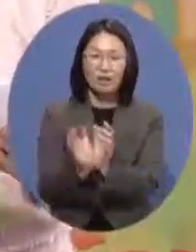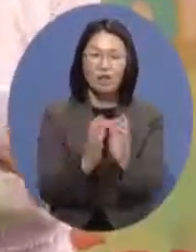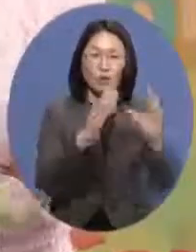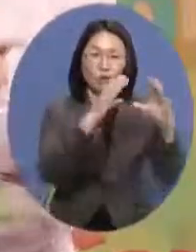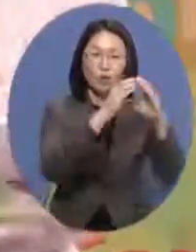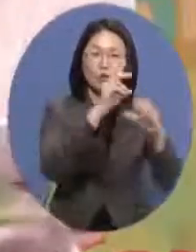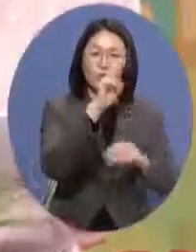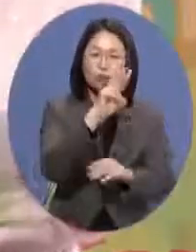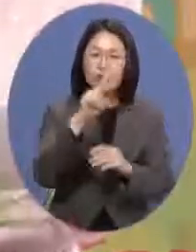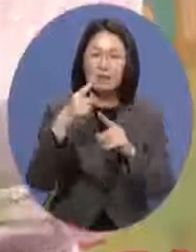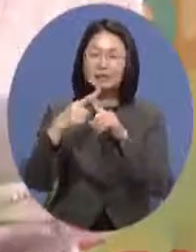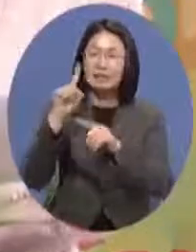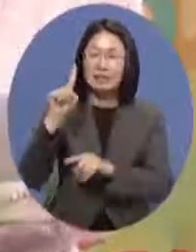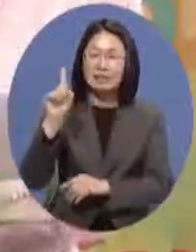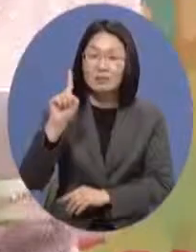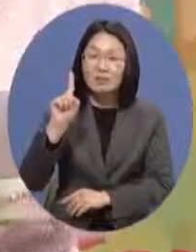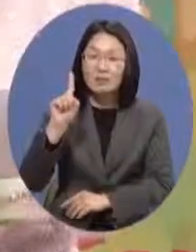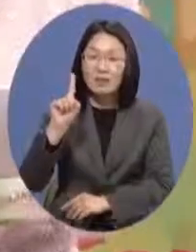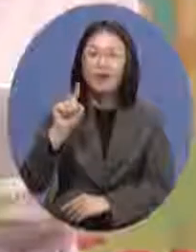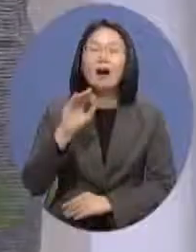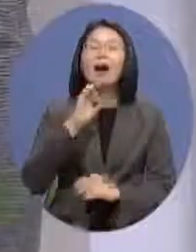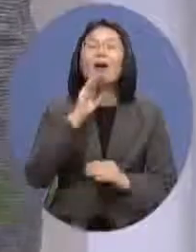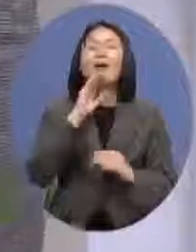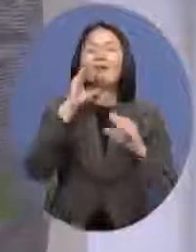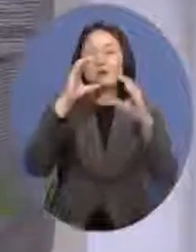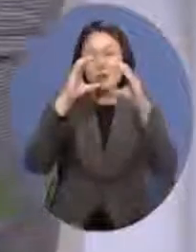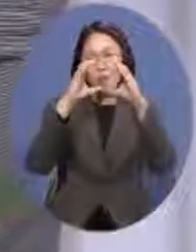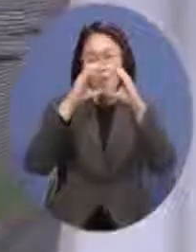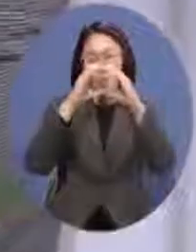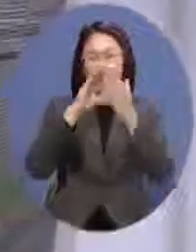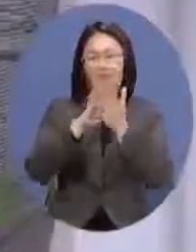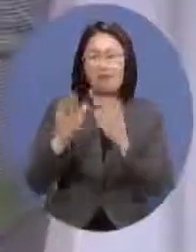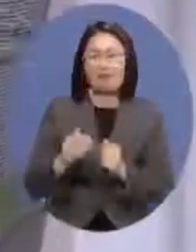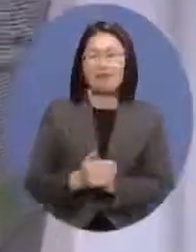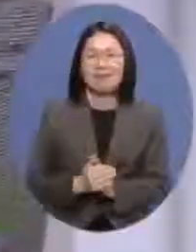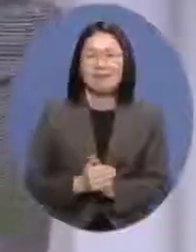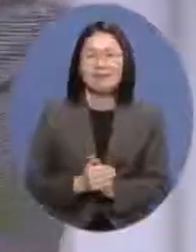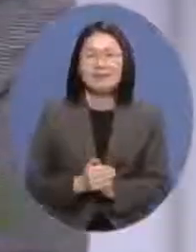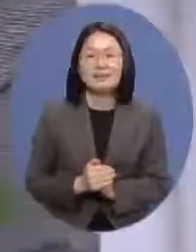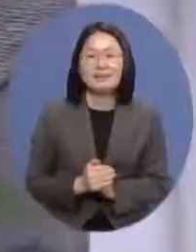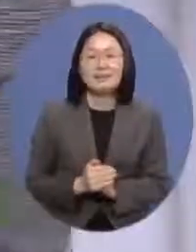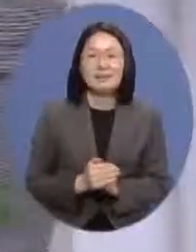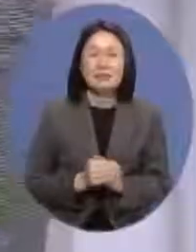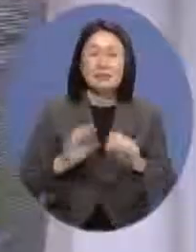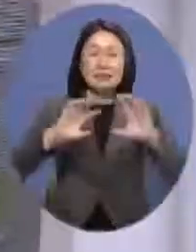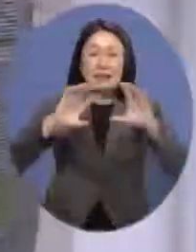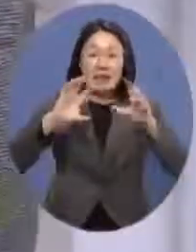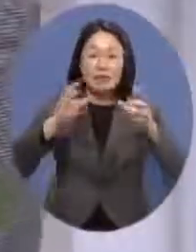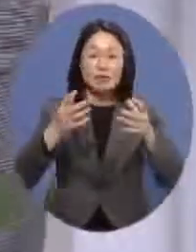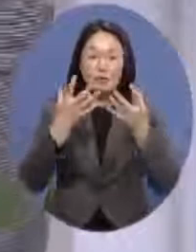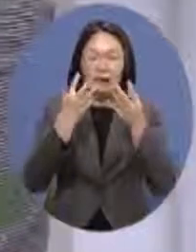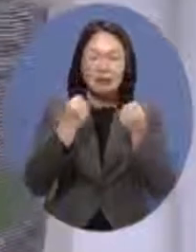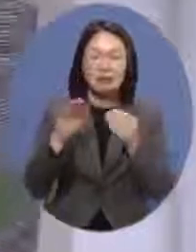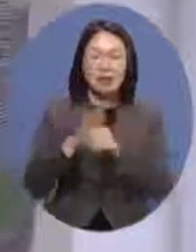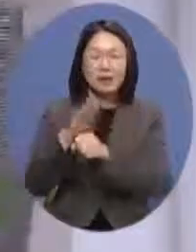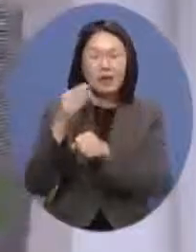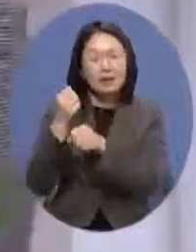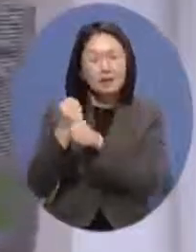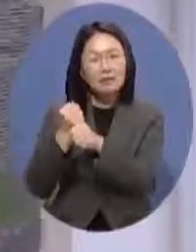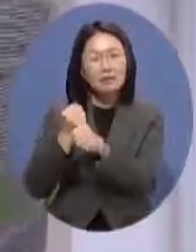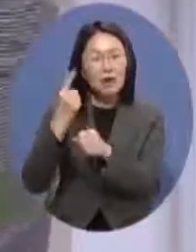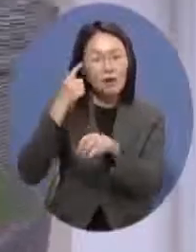하나인데요. 선생님, 정답은요? 정답은 O입니다. 아, 네. 그러니까 전 세계적으로 수많은 애착에 관한